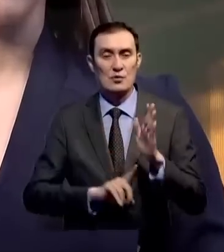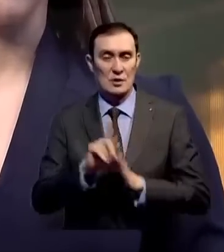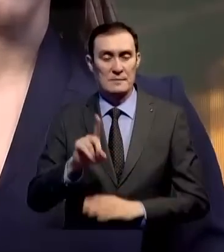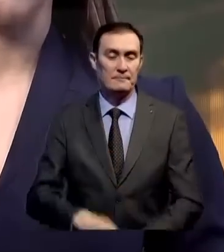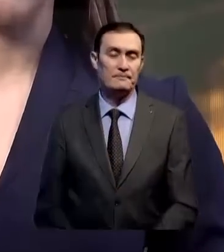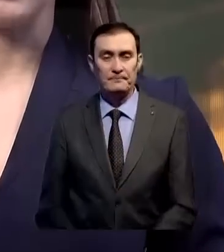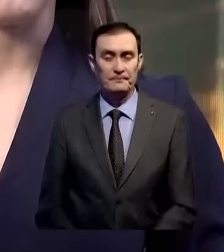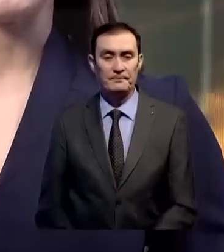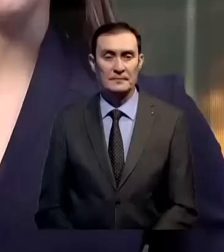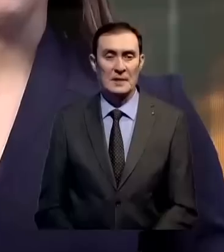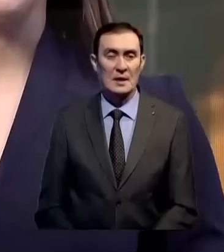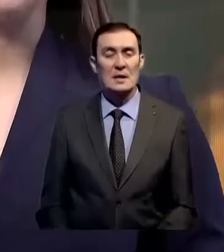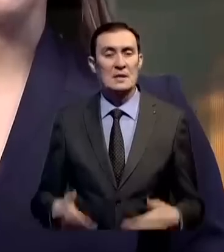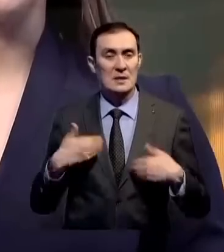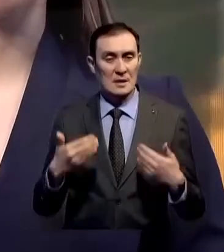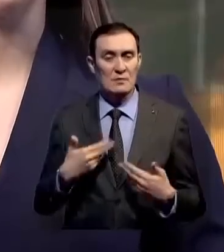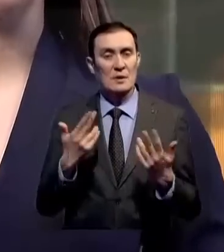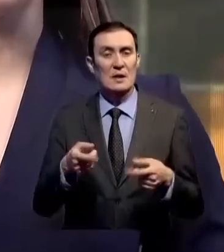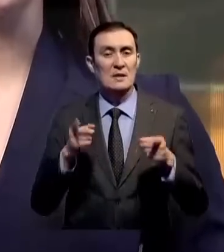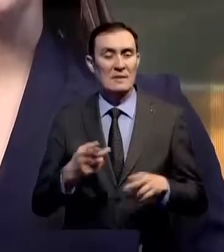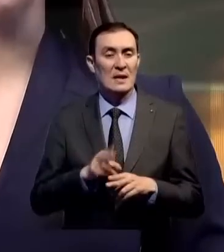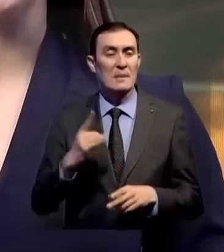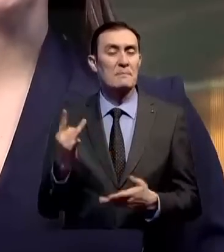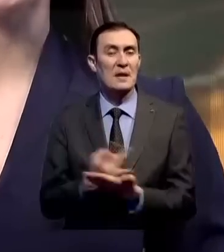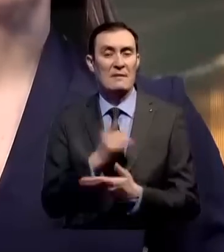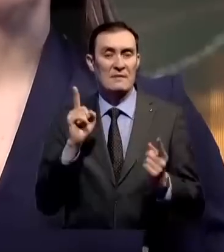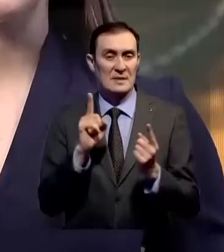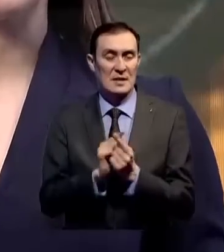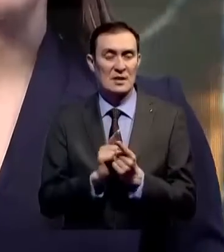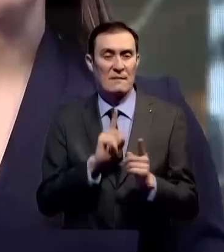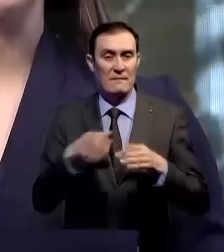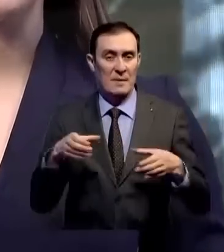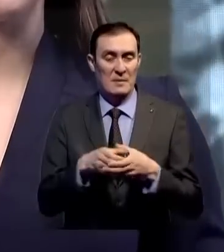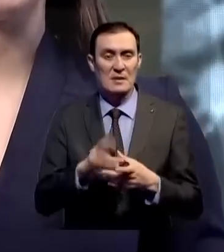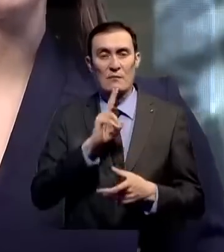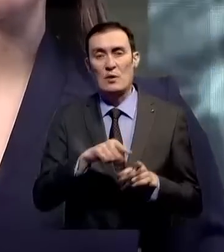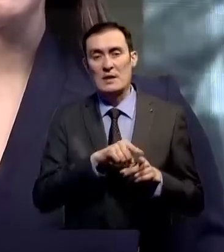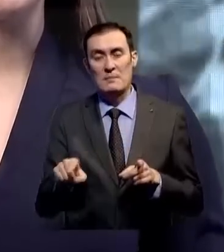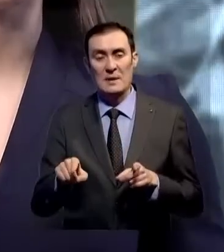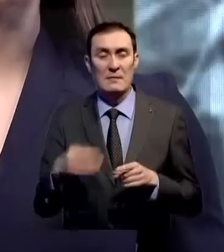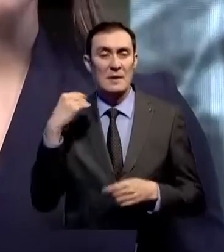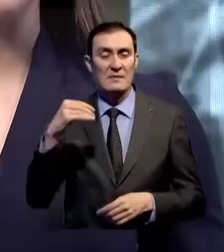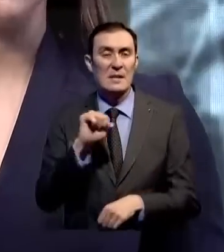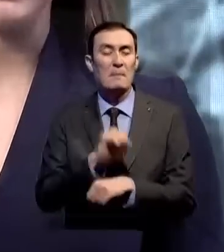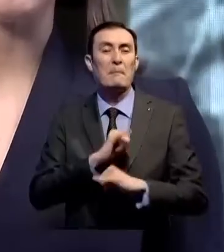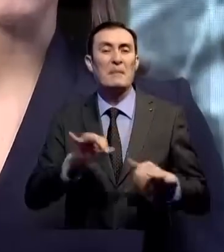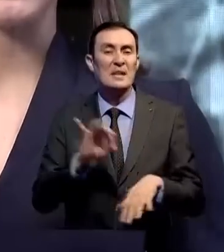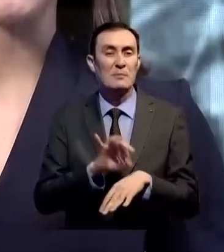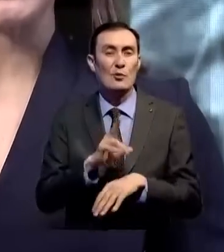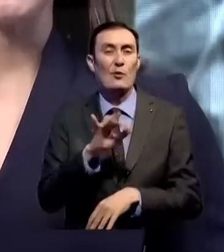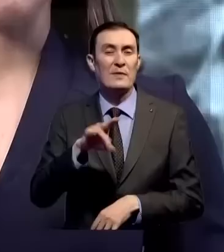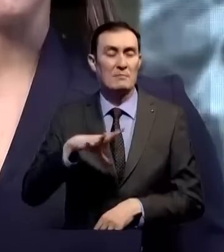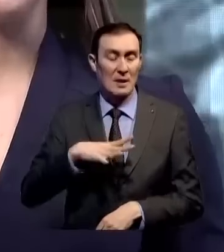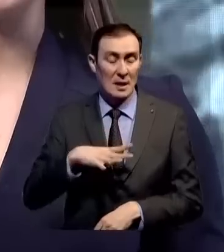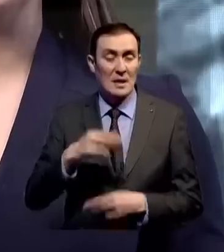эфиру. Вероника, здравствуй. Гульнара, приветствую. Это первая встреча в классическом формате за 2-летний перерыв из-за пандемии. Поэтому,